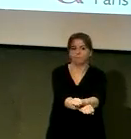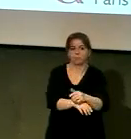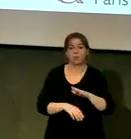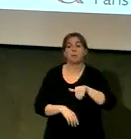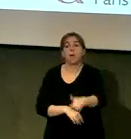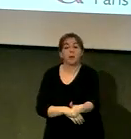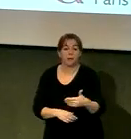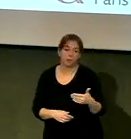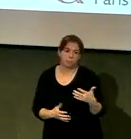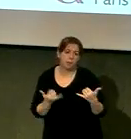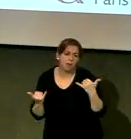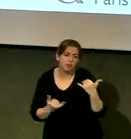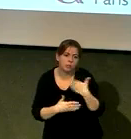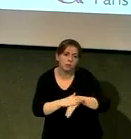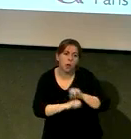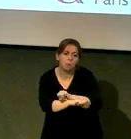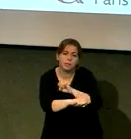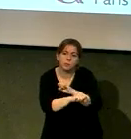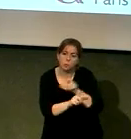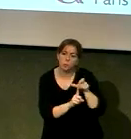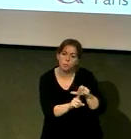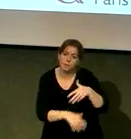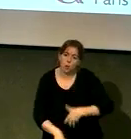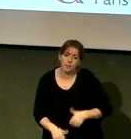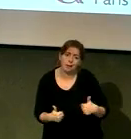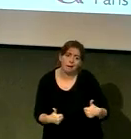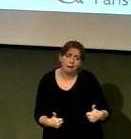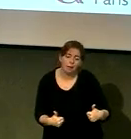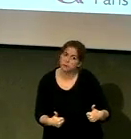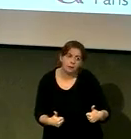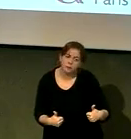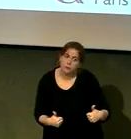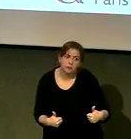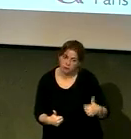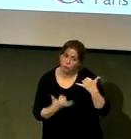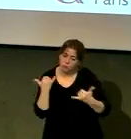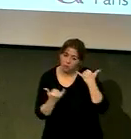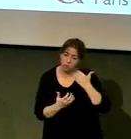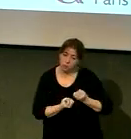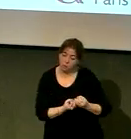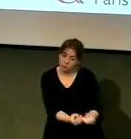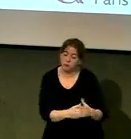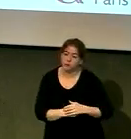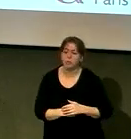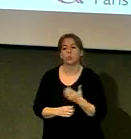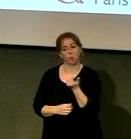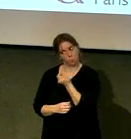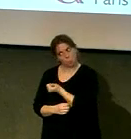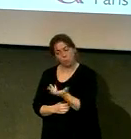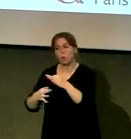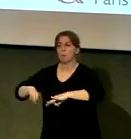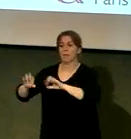que le suivi des grossesses en prison, c'est quand même pas la panacée. Voire, on a plusieurs pays qui se sont engagés dans